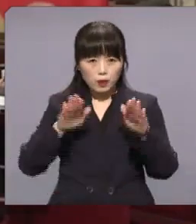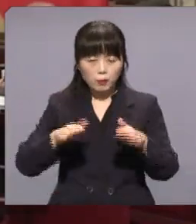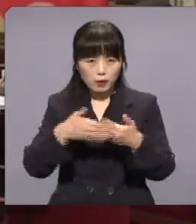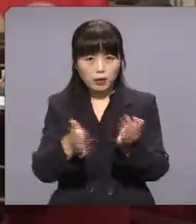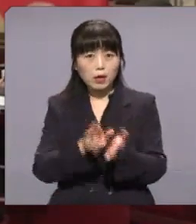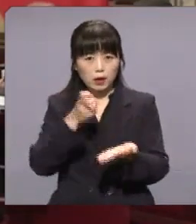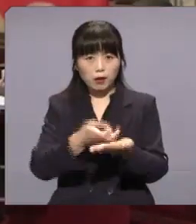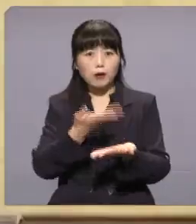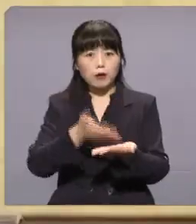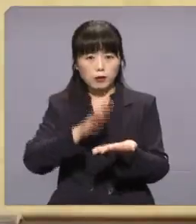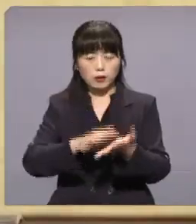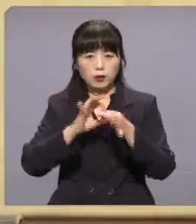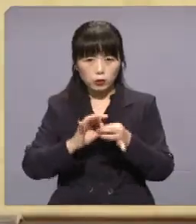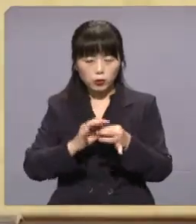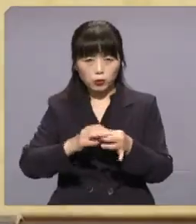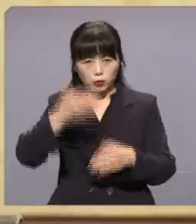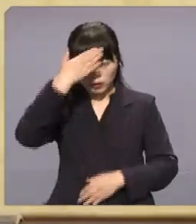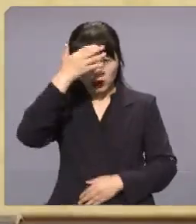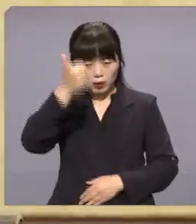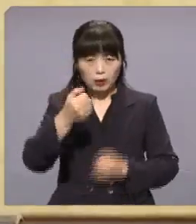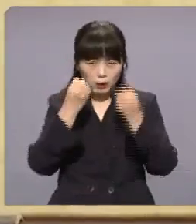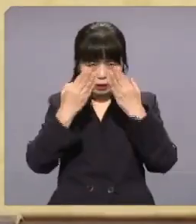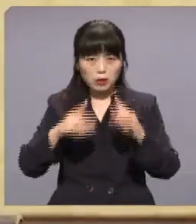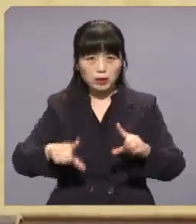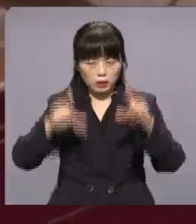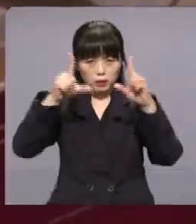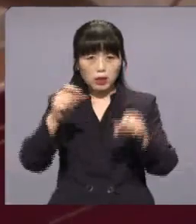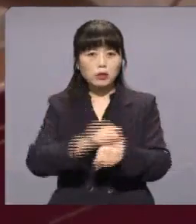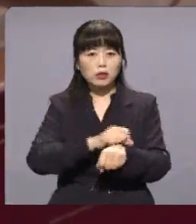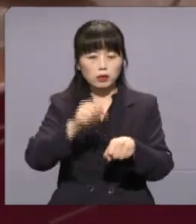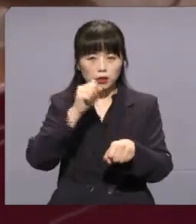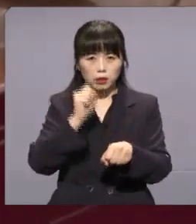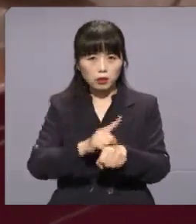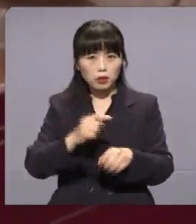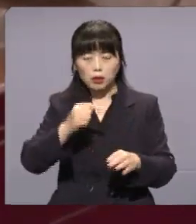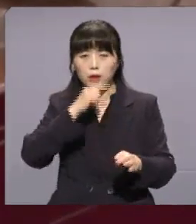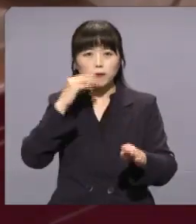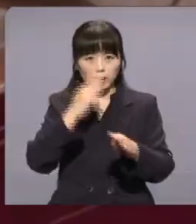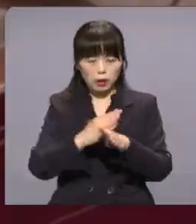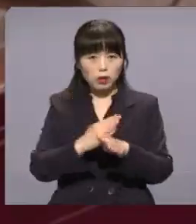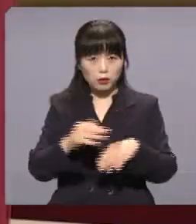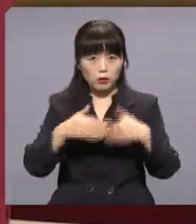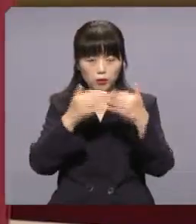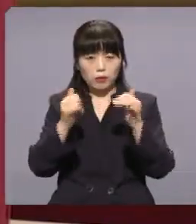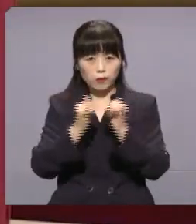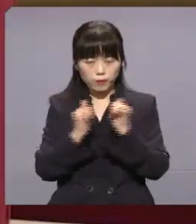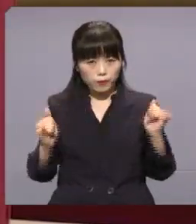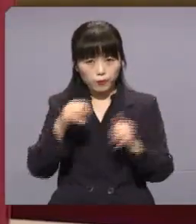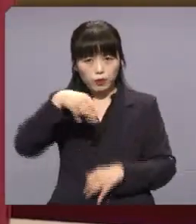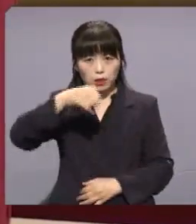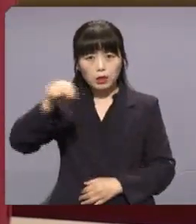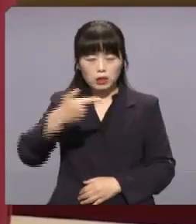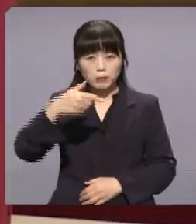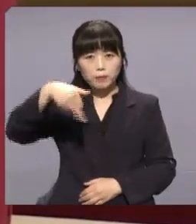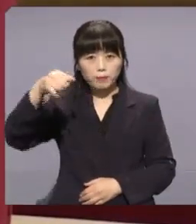당헌 개정을 통해 시진핑 신시대 중국 특색 사회주의 사상은 시진핑 사상으로 격상,